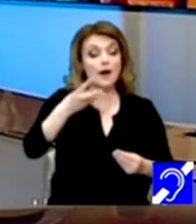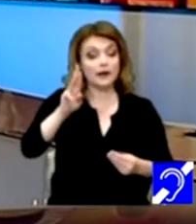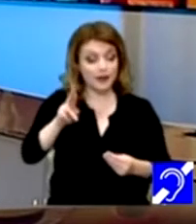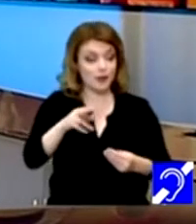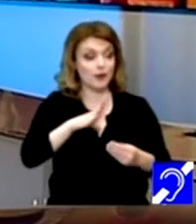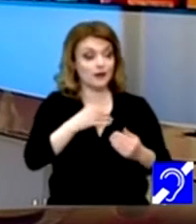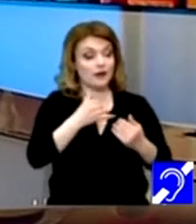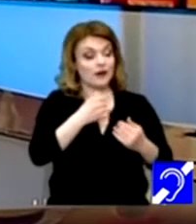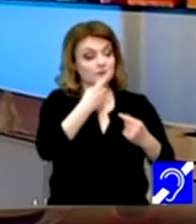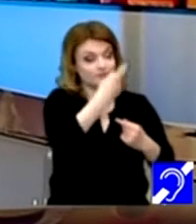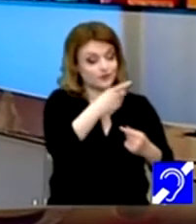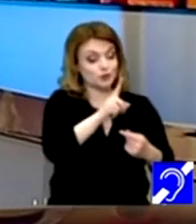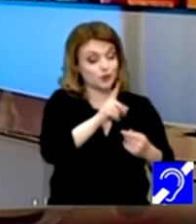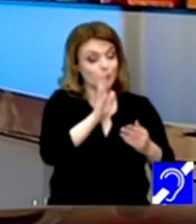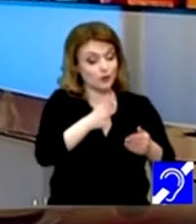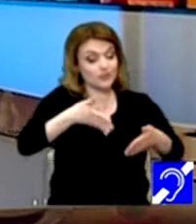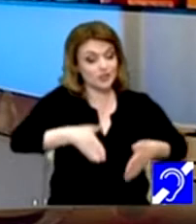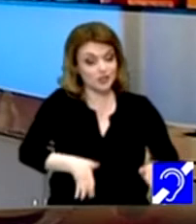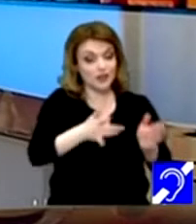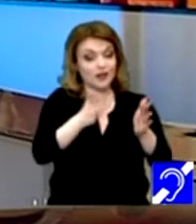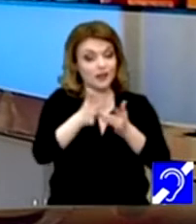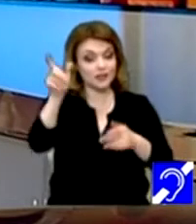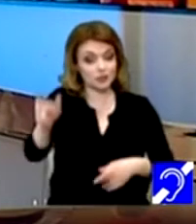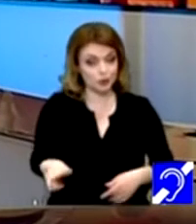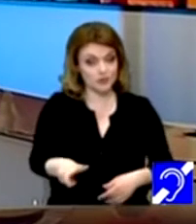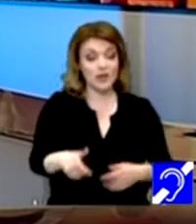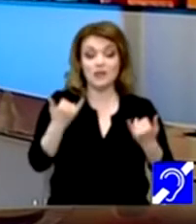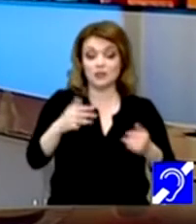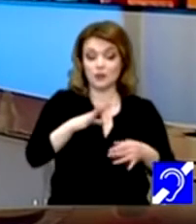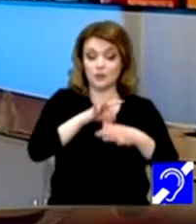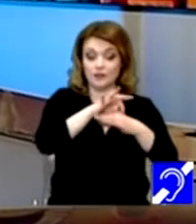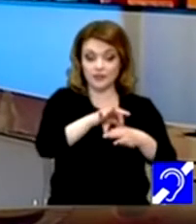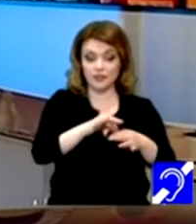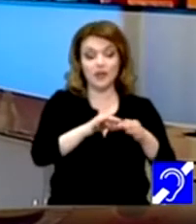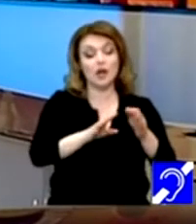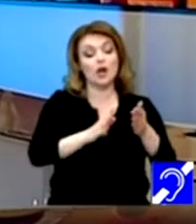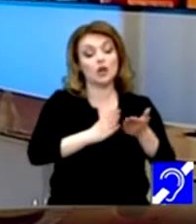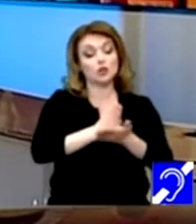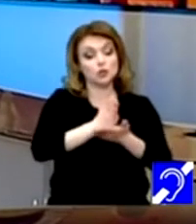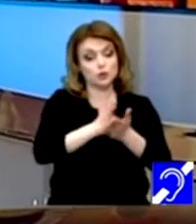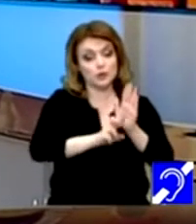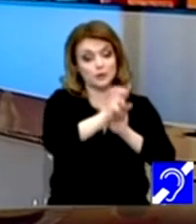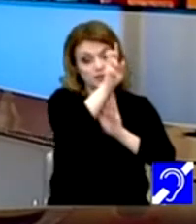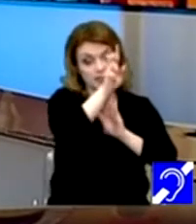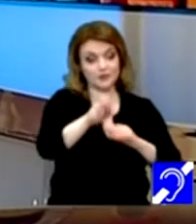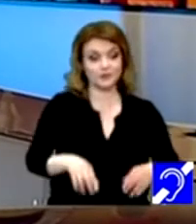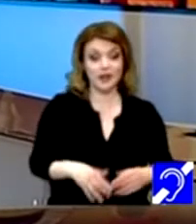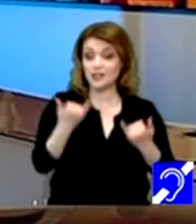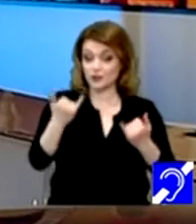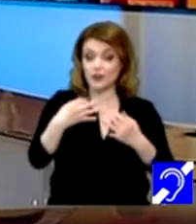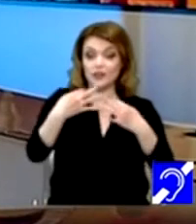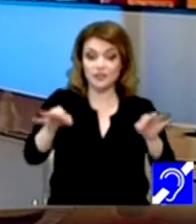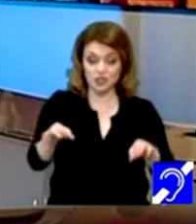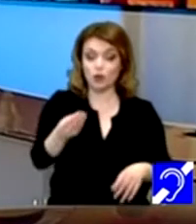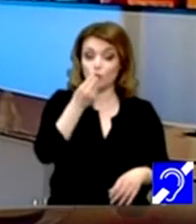că îl va naște pe Hristos. În locașurile de cult se țin slujbe și tot astăzi este ziua în care biserica dă dezlegare la pește